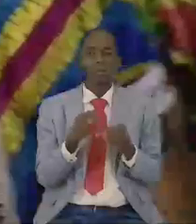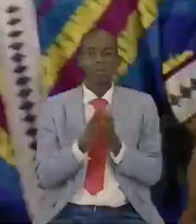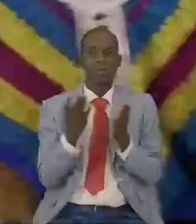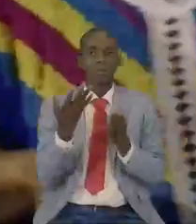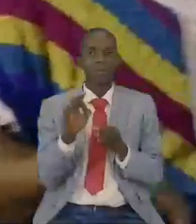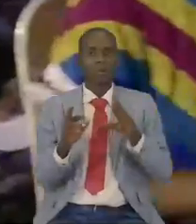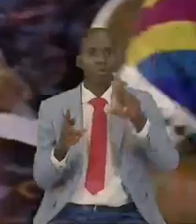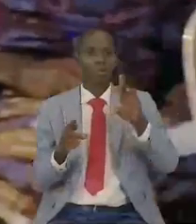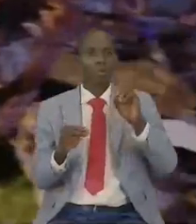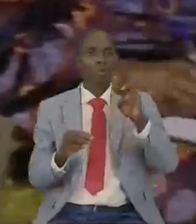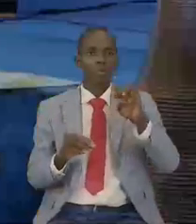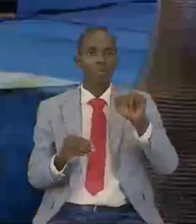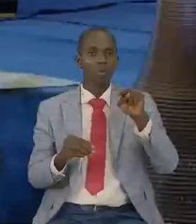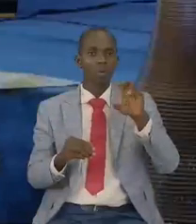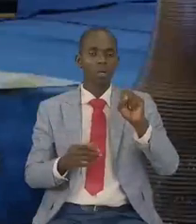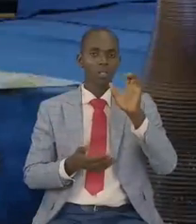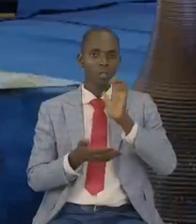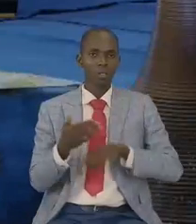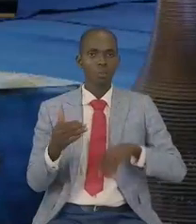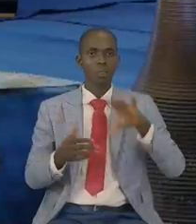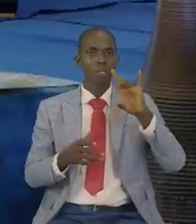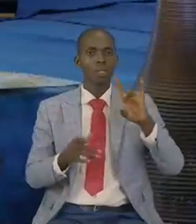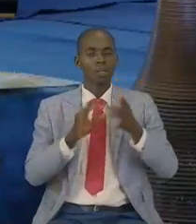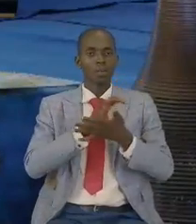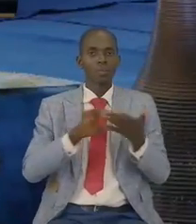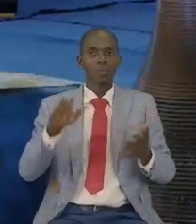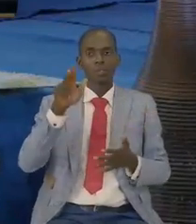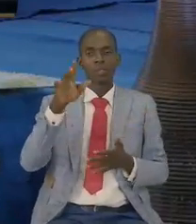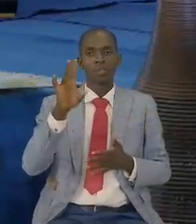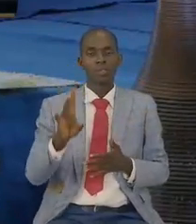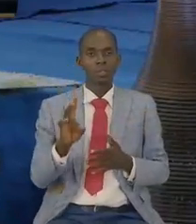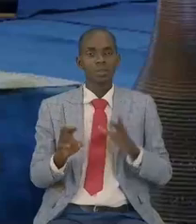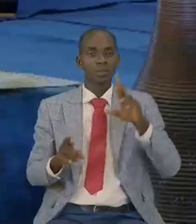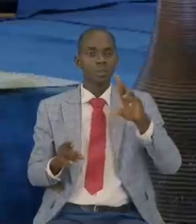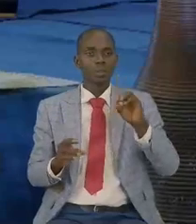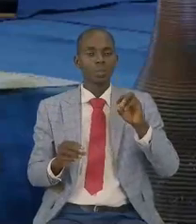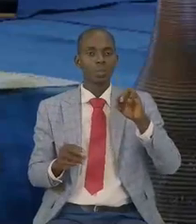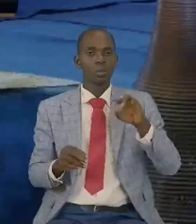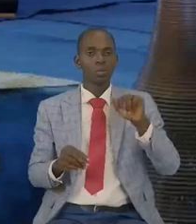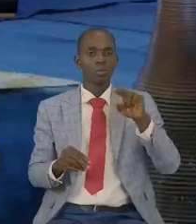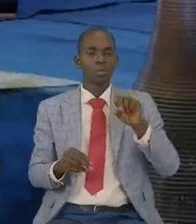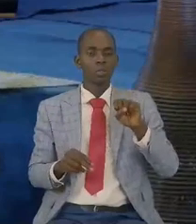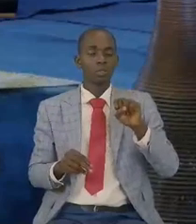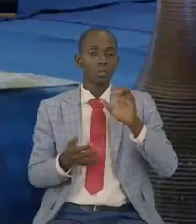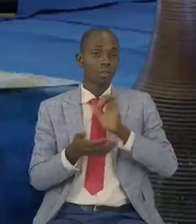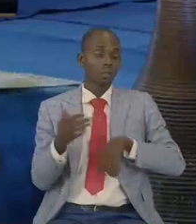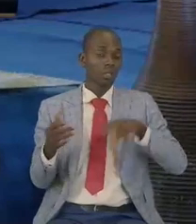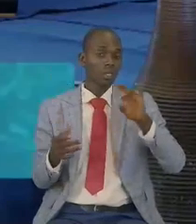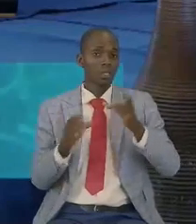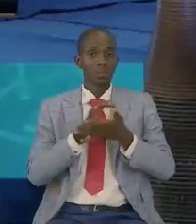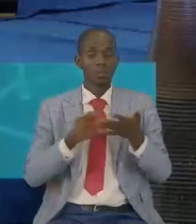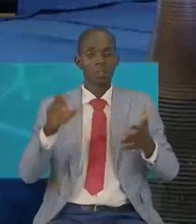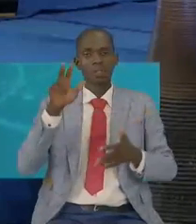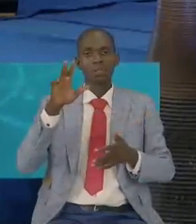Romains 8, verset 37. Romains, chapitre 8, voyons le verset